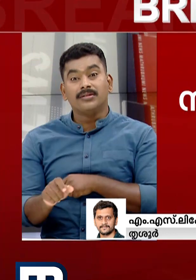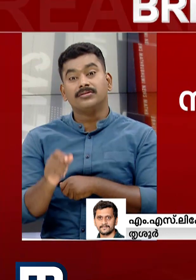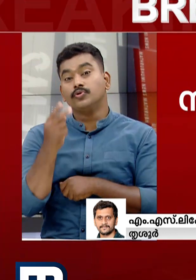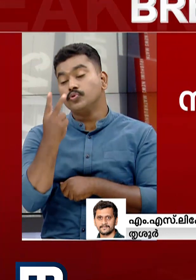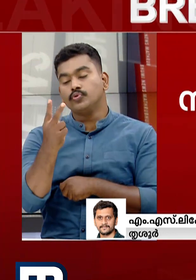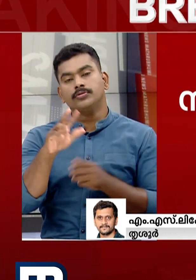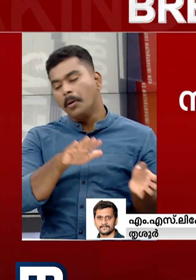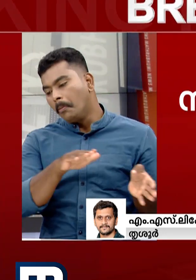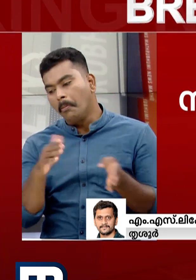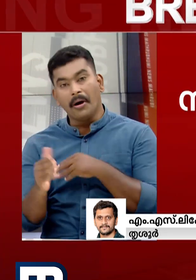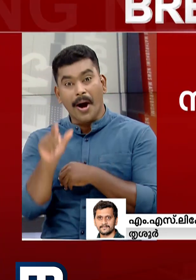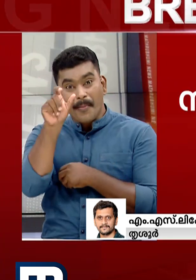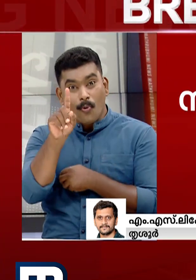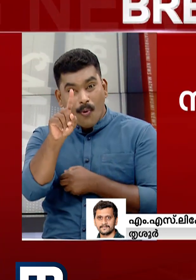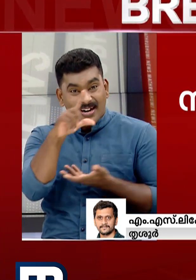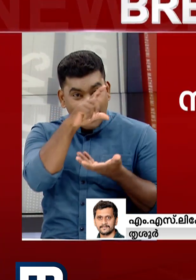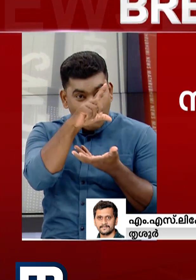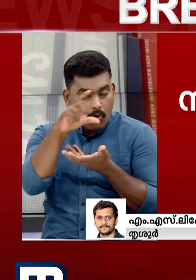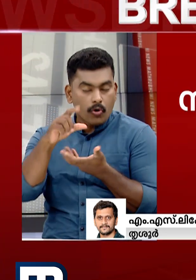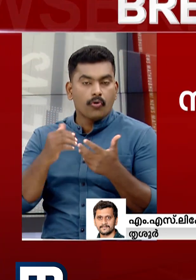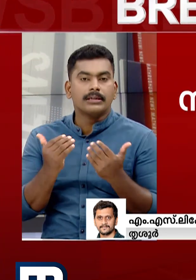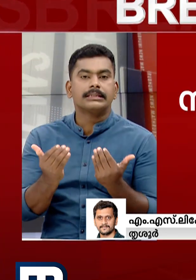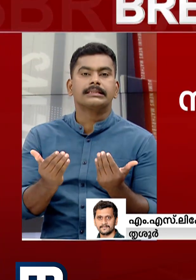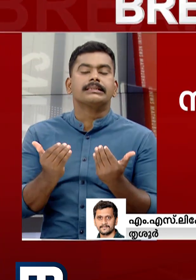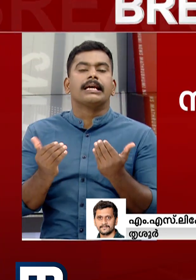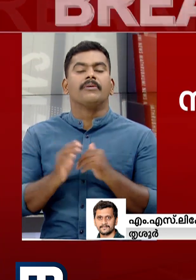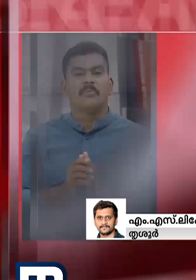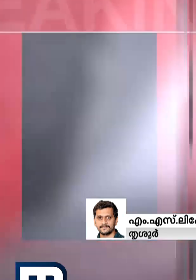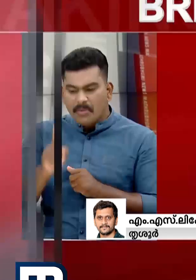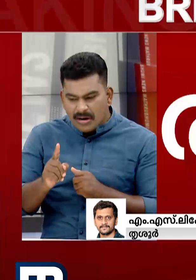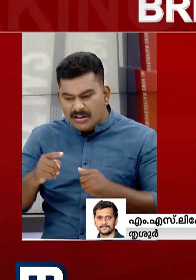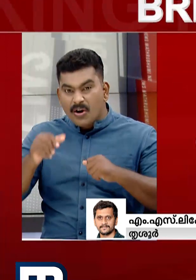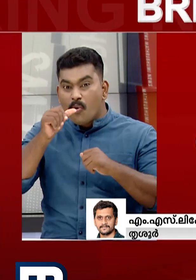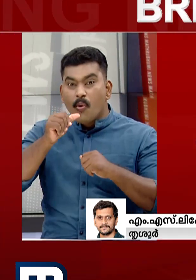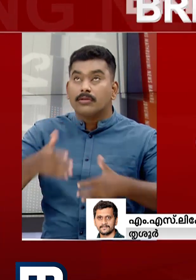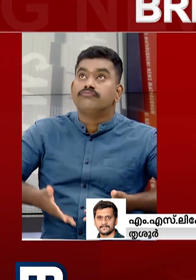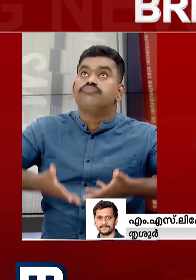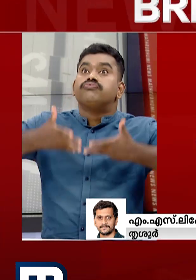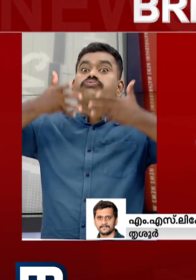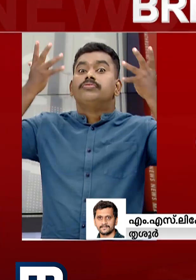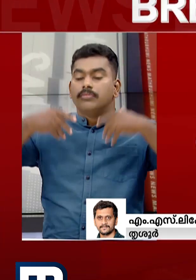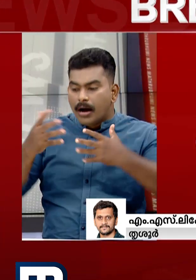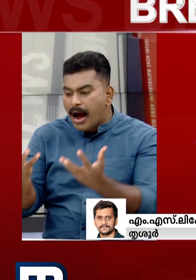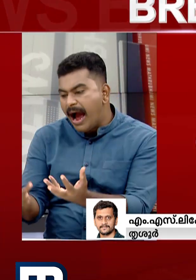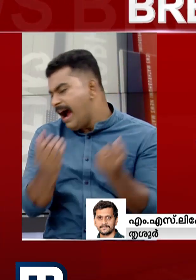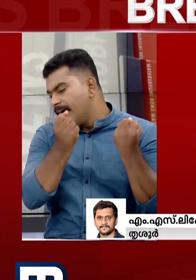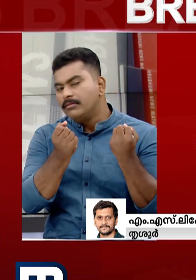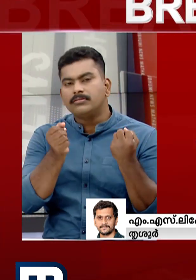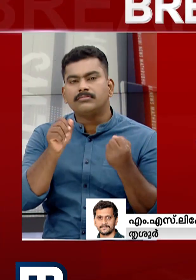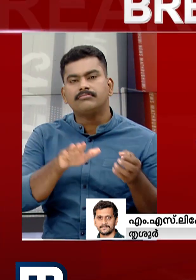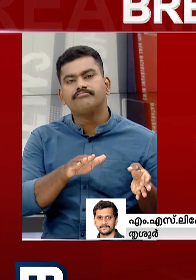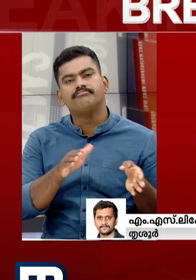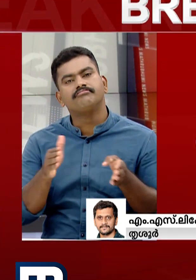എത്തി ഇവരെ രക്ഷിക്കുകയായിരുന്നു. പക്ഷേ പുറത്തെടുത്തപ്പോഴേക്കും ജീവൻ നഷ്ടമായി എന്നാണ് പ്രദേശവാസികൾ ഉൾപ്പെടെയുള്ളവർ